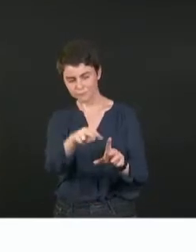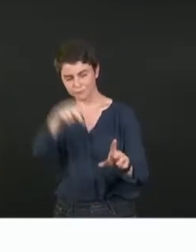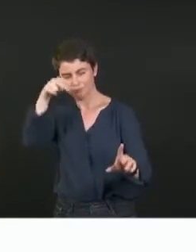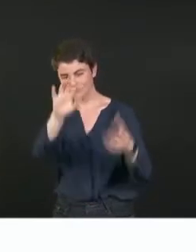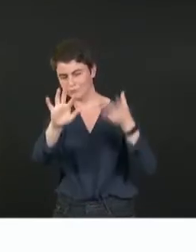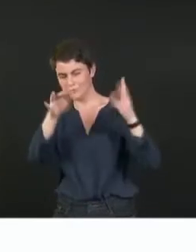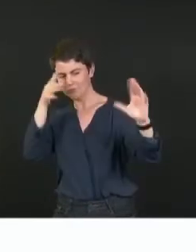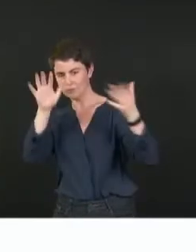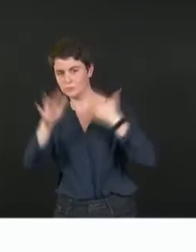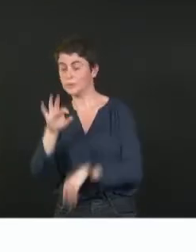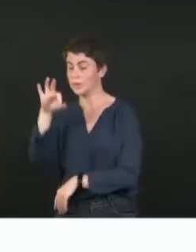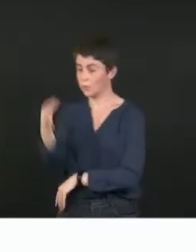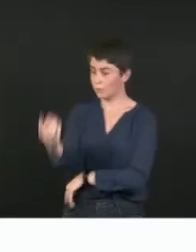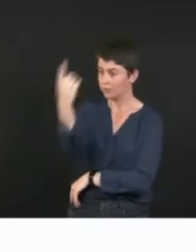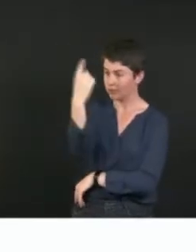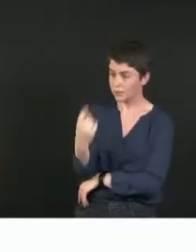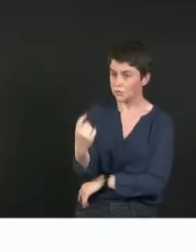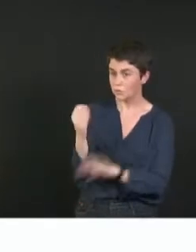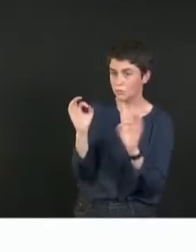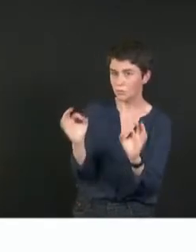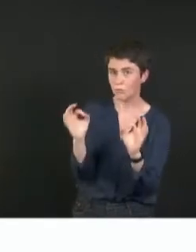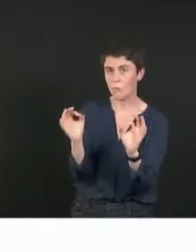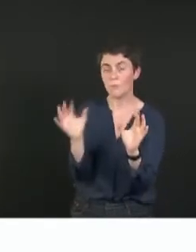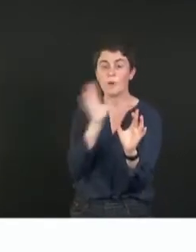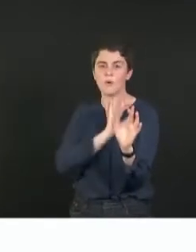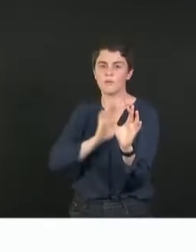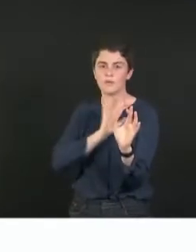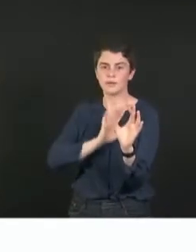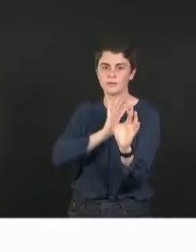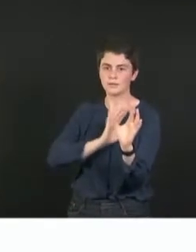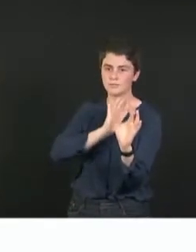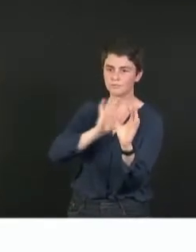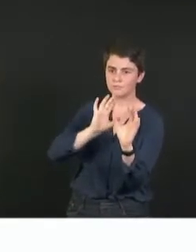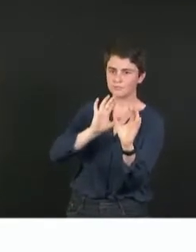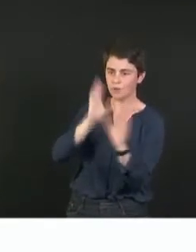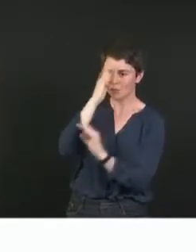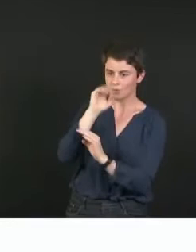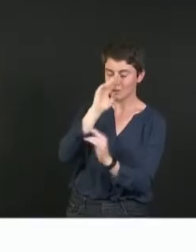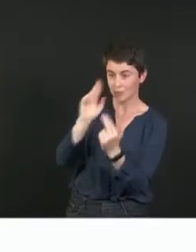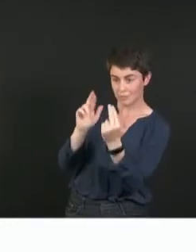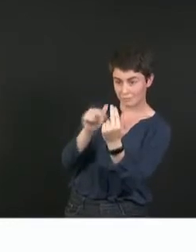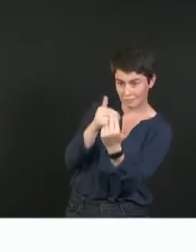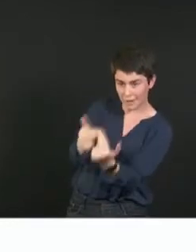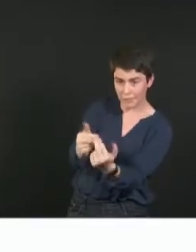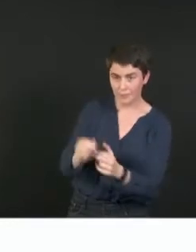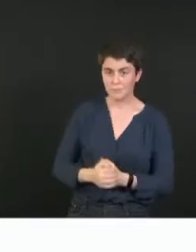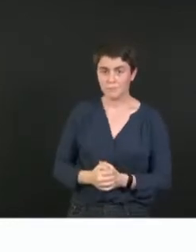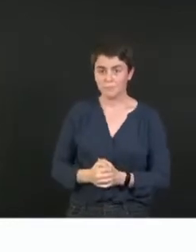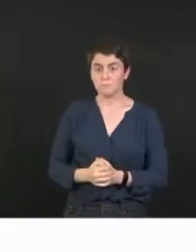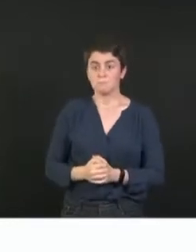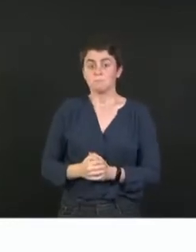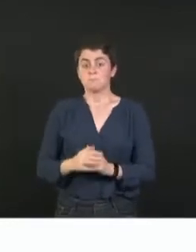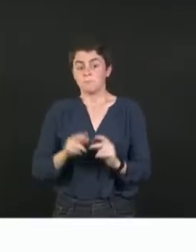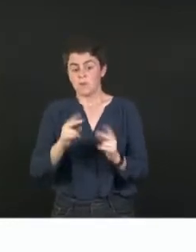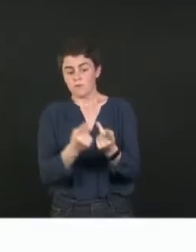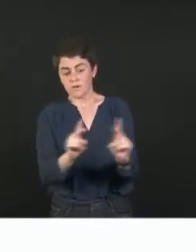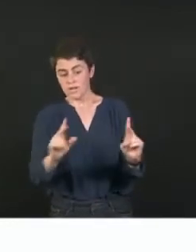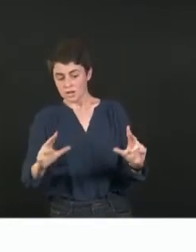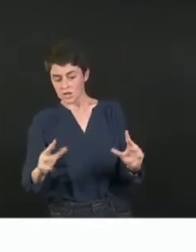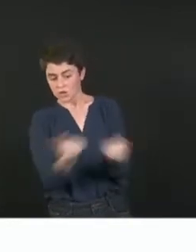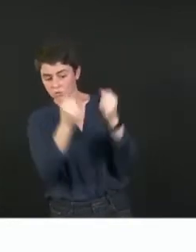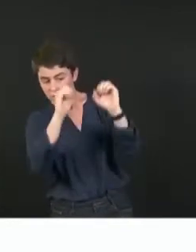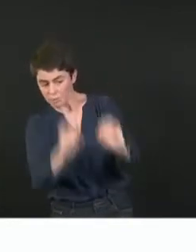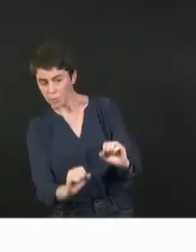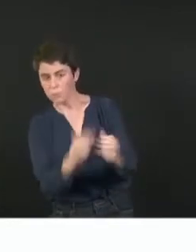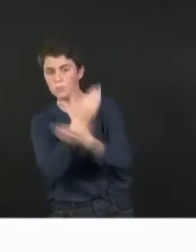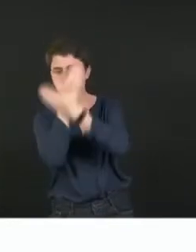Écoutez, moi, effectivement, cette question, on va tâcher d'y répondre au cours de l'après-midi. En tout cas, je ne sais pas si la nature peut sauver la ville, mais en tout cas, la